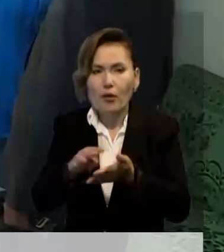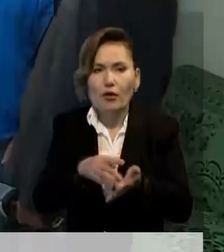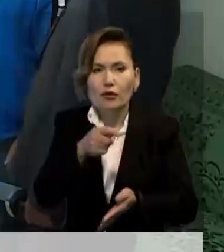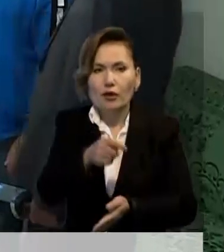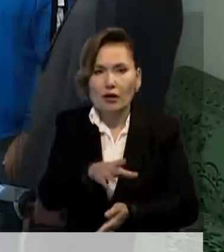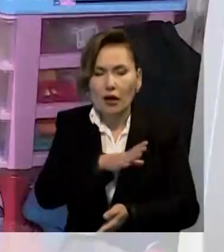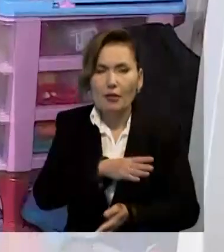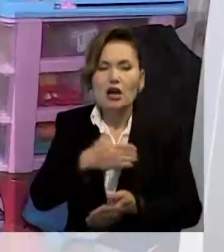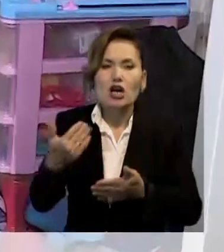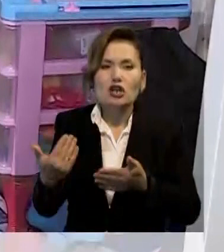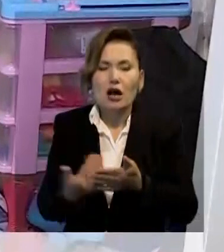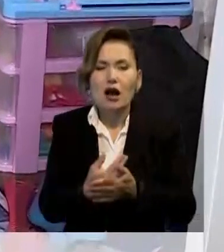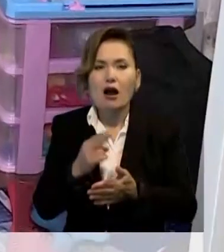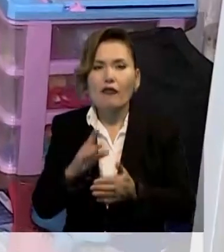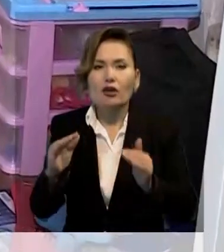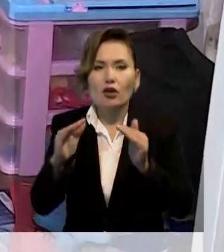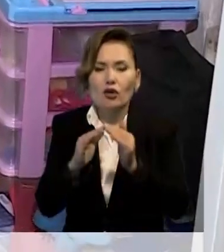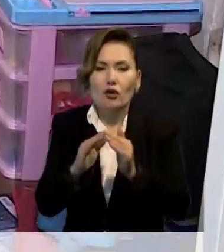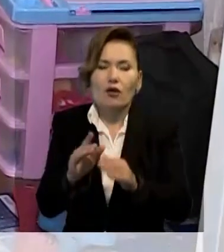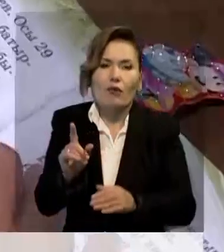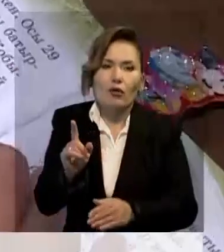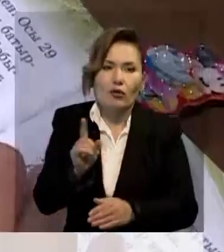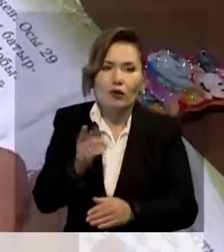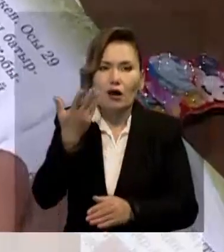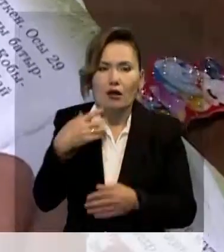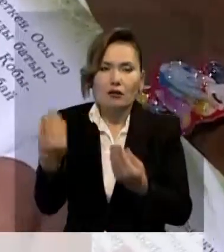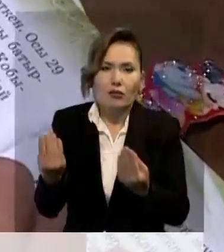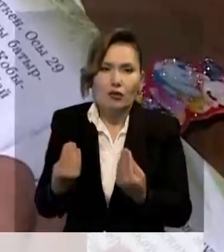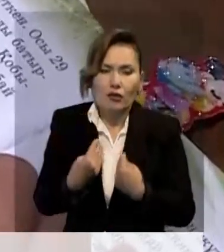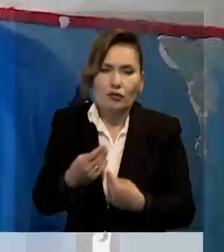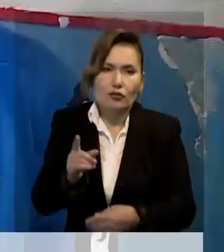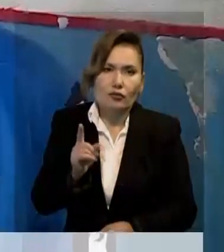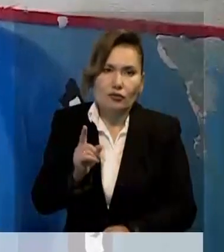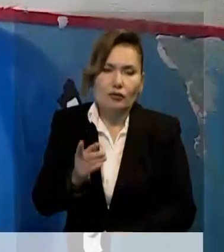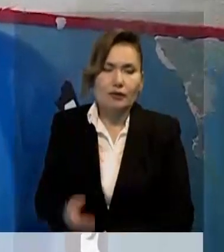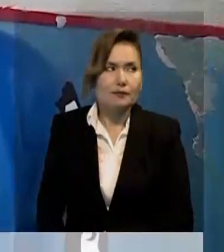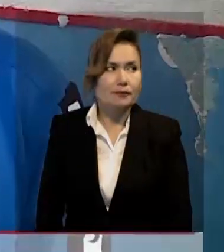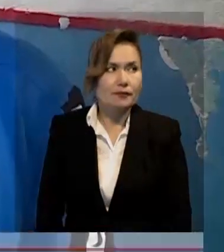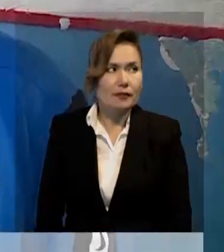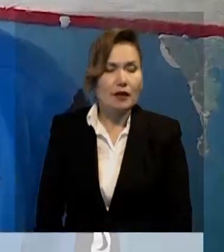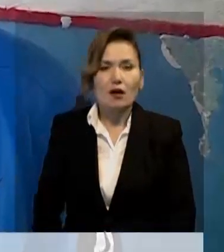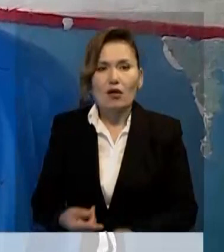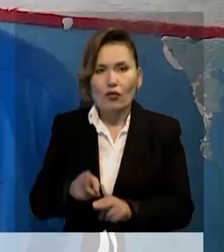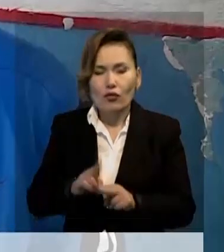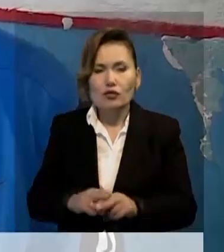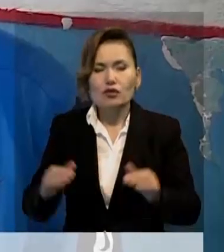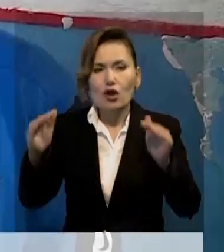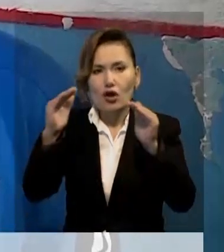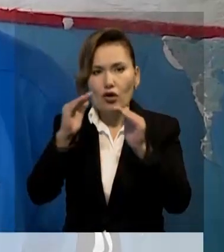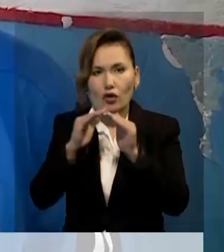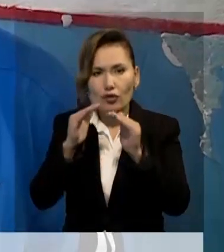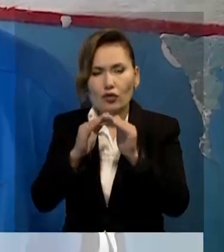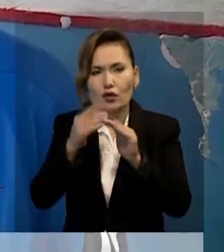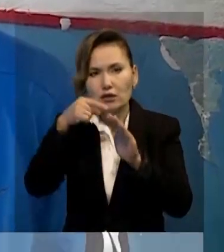пәтер берілуін бала шағасымен бірге тағатсыздана тосып жүр. Жағдайын көріп тұрғандарыңызда енді бәрі шіріген, негізі ағаш